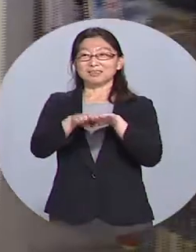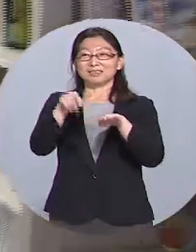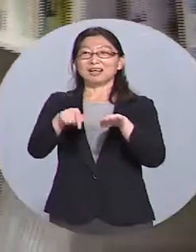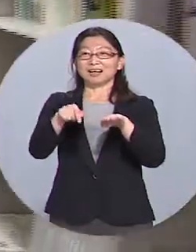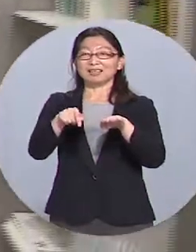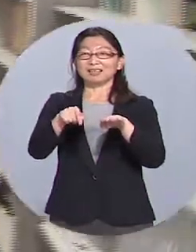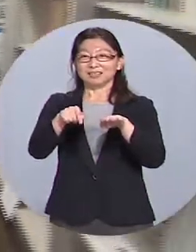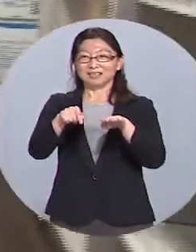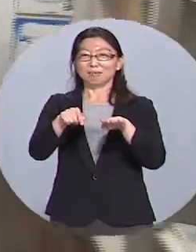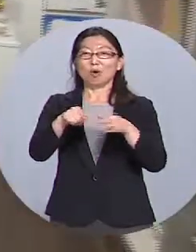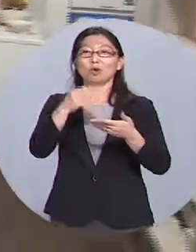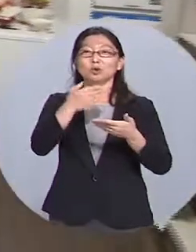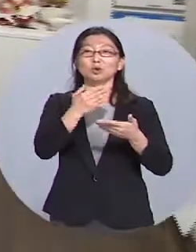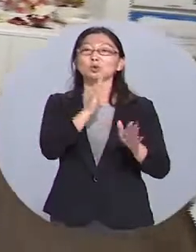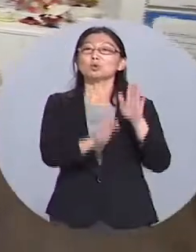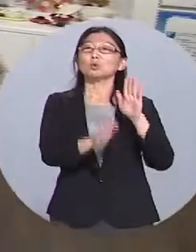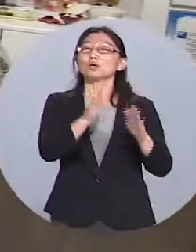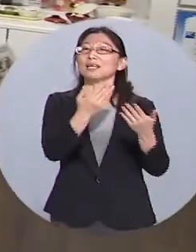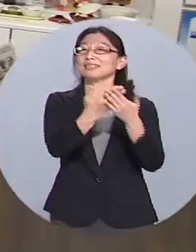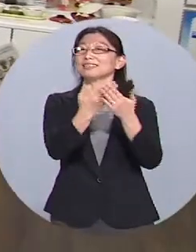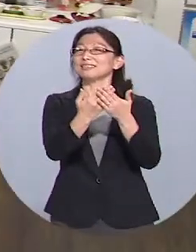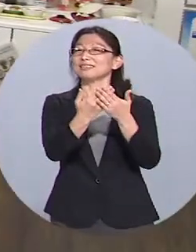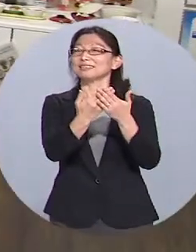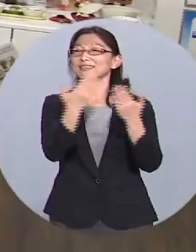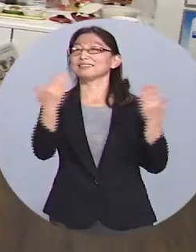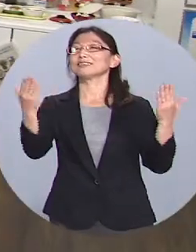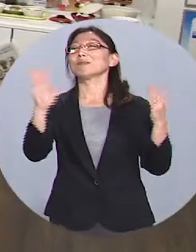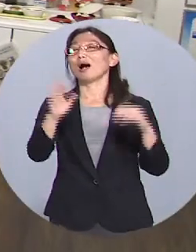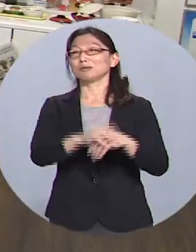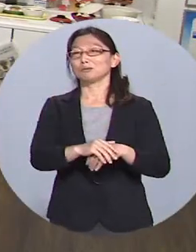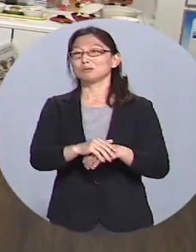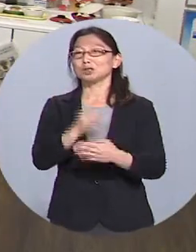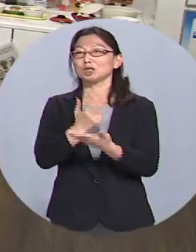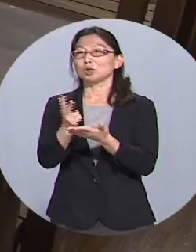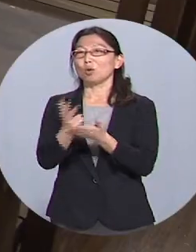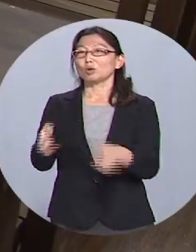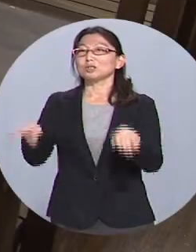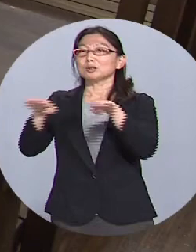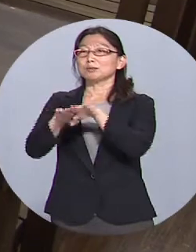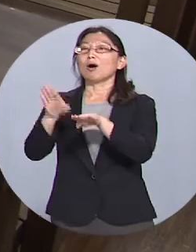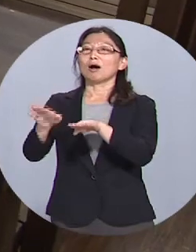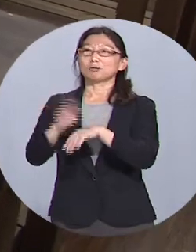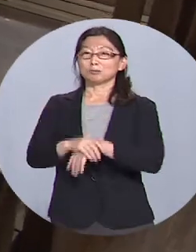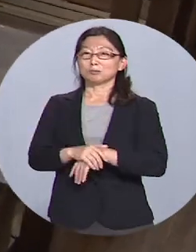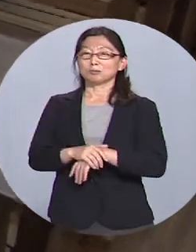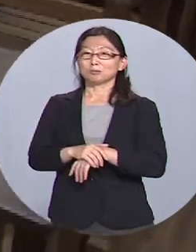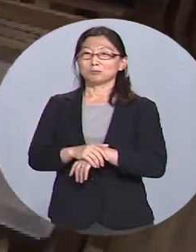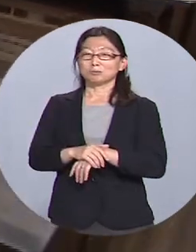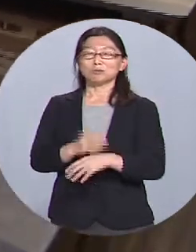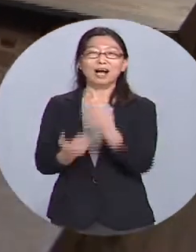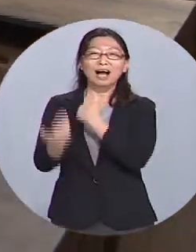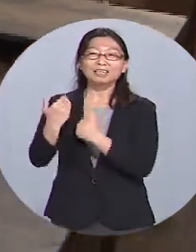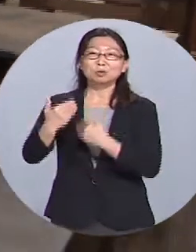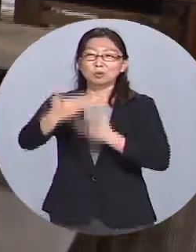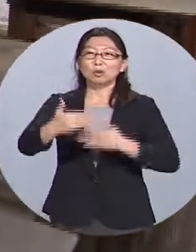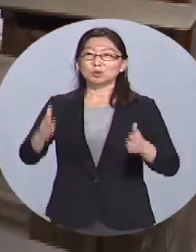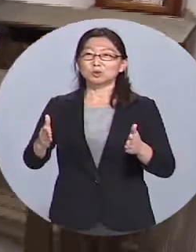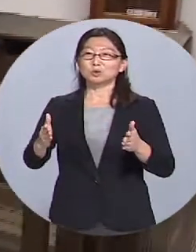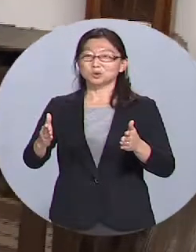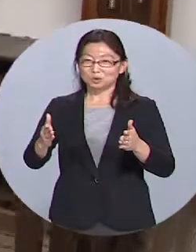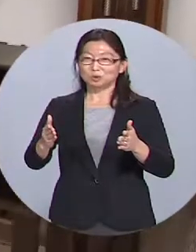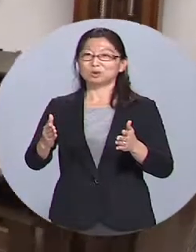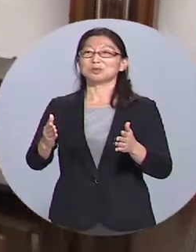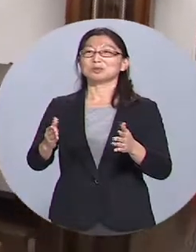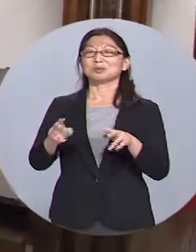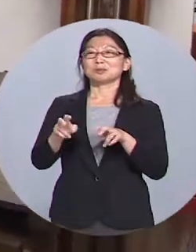に、給食風景の写真展示コーナーや資料室もあって、うん、昔の教室風に木製の机と椅